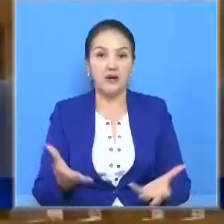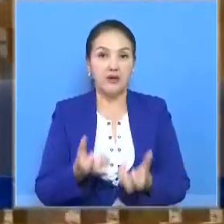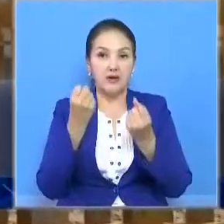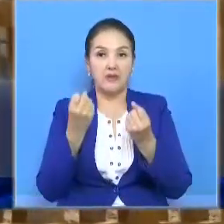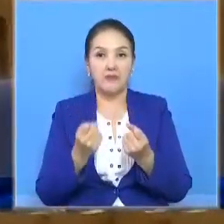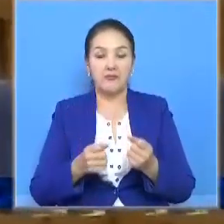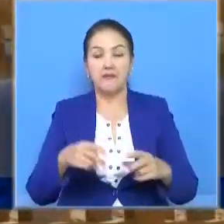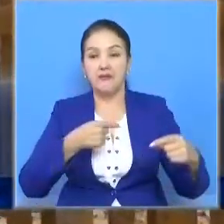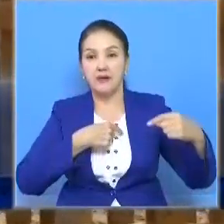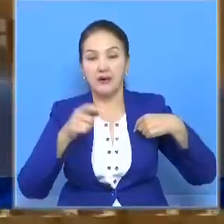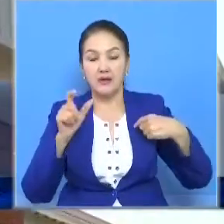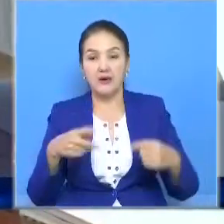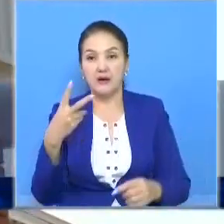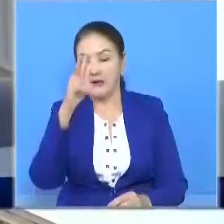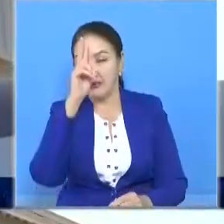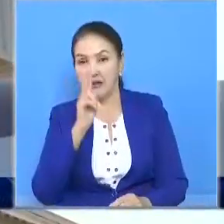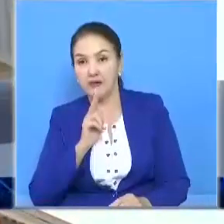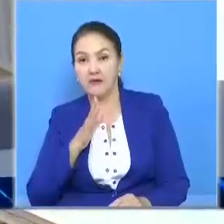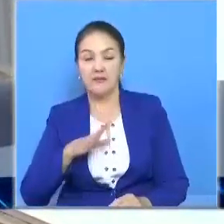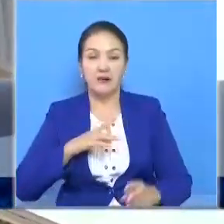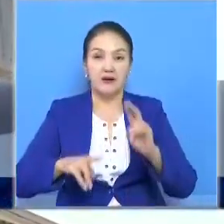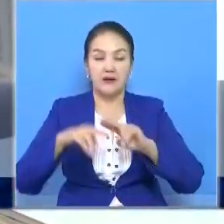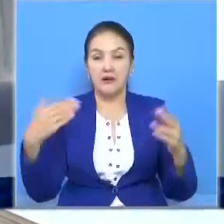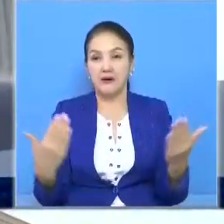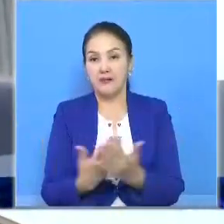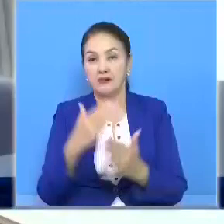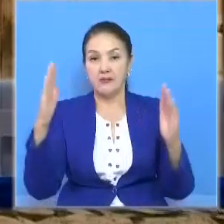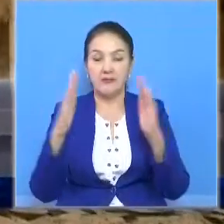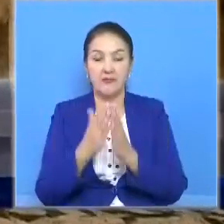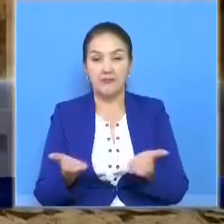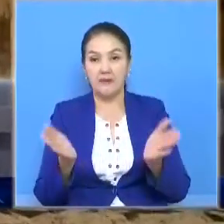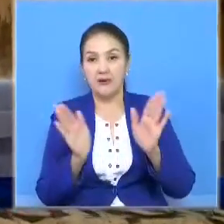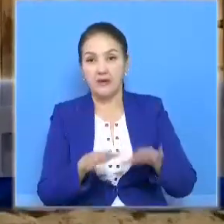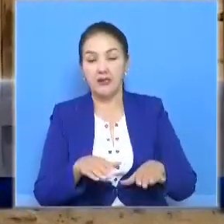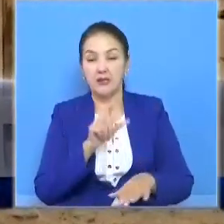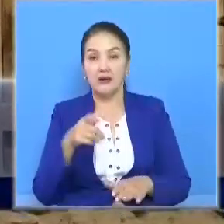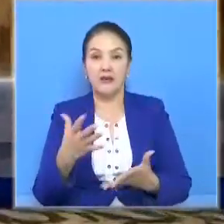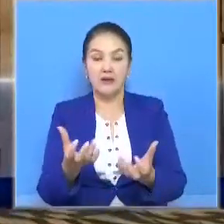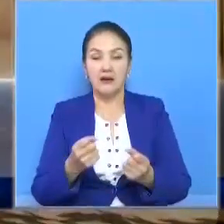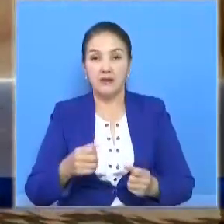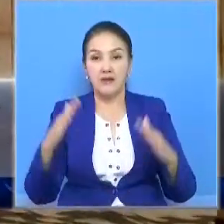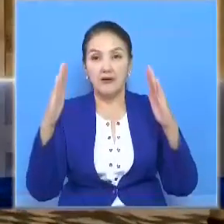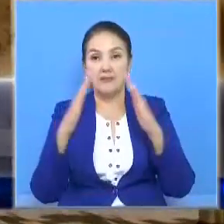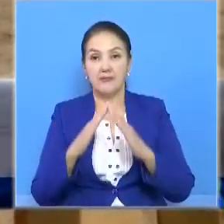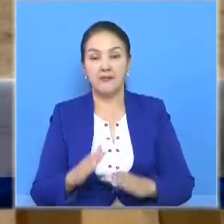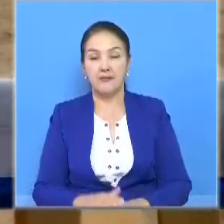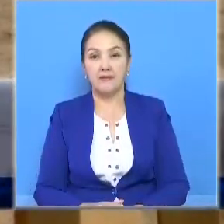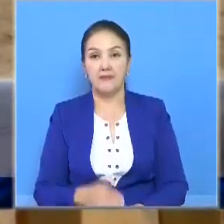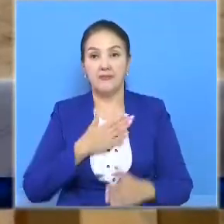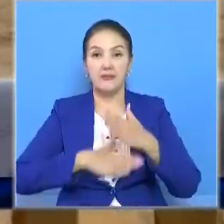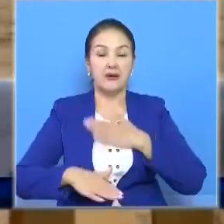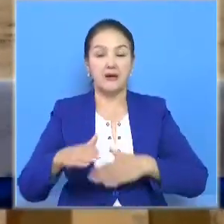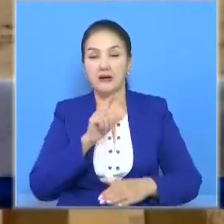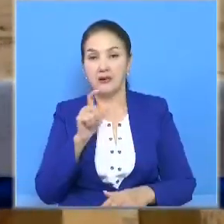поддержку пострадавшим. За 2 месяца были построены новые дома, а оставшиеся на улице люди получили крышу над головой. Радость